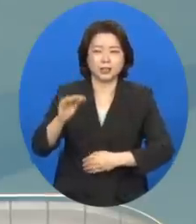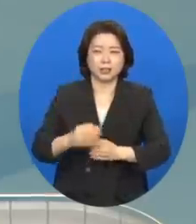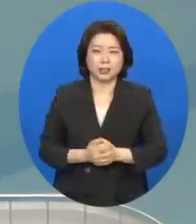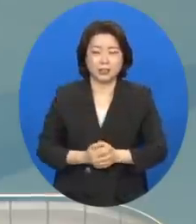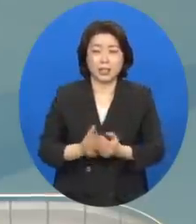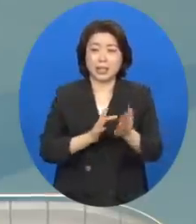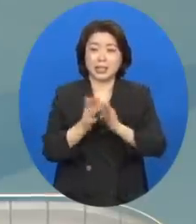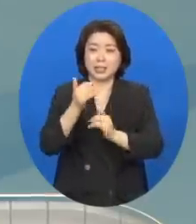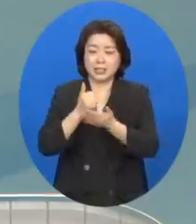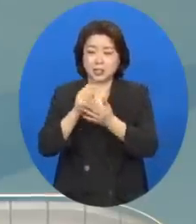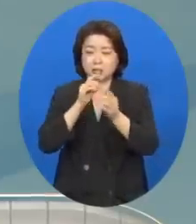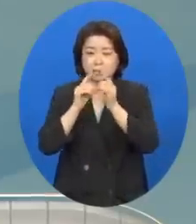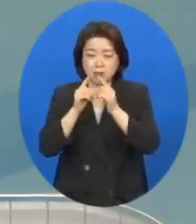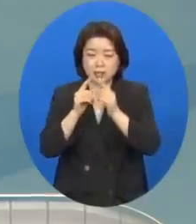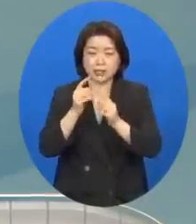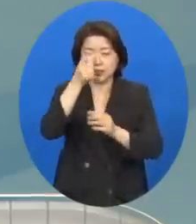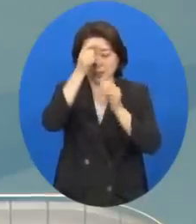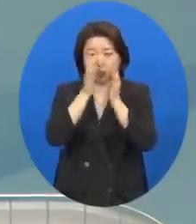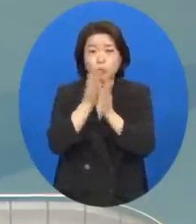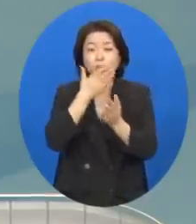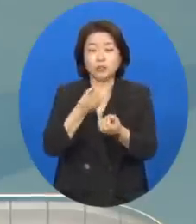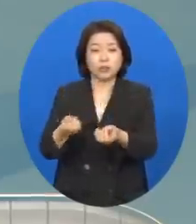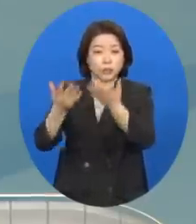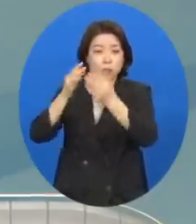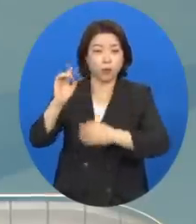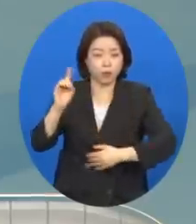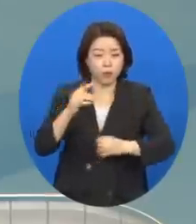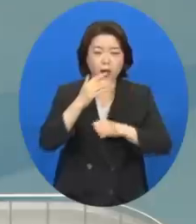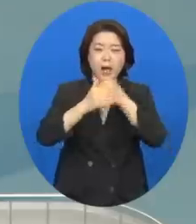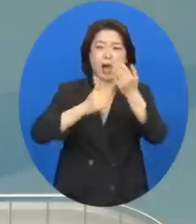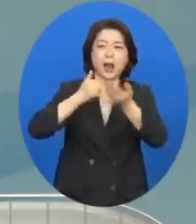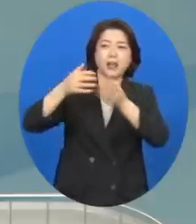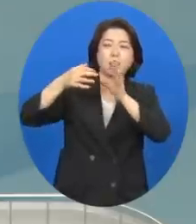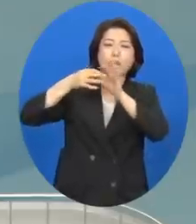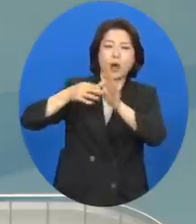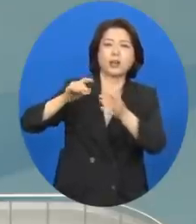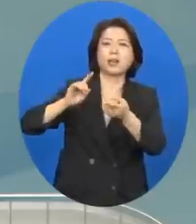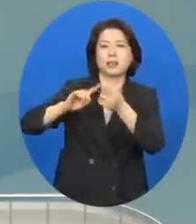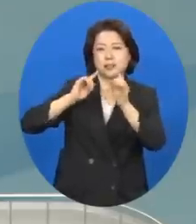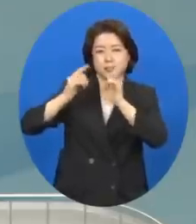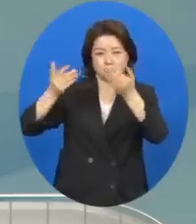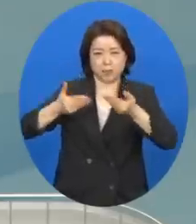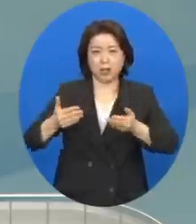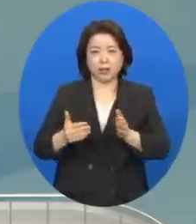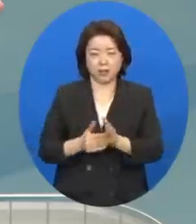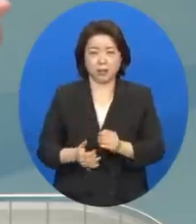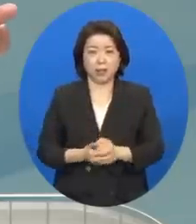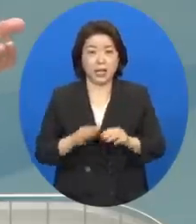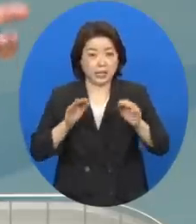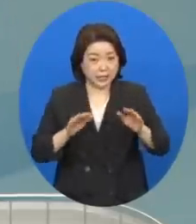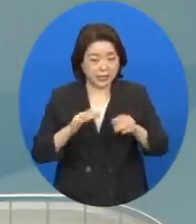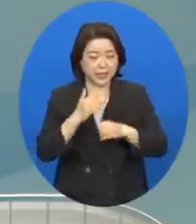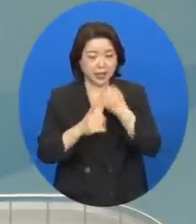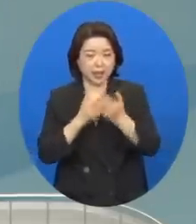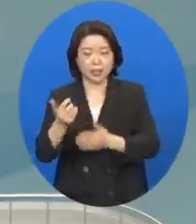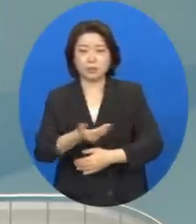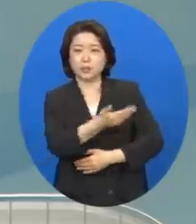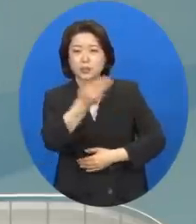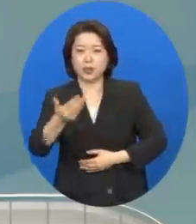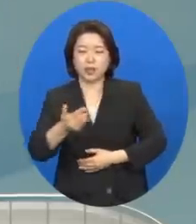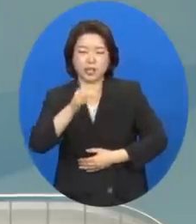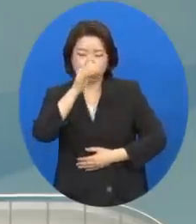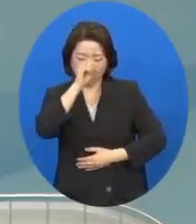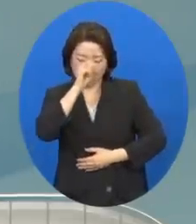예수님이 말씀하신 기도의 축복은 하나님과의 관계에 대해 말씀하는 거예요. 이제는 하나님이 너희의 좋으신